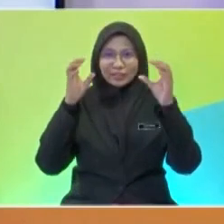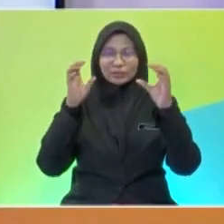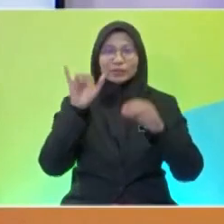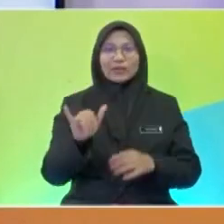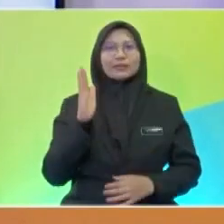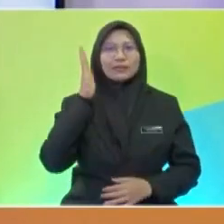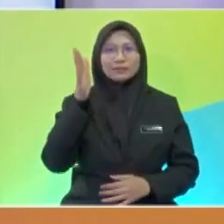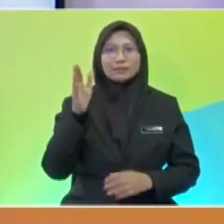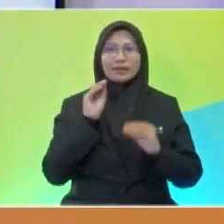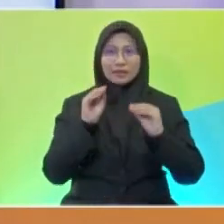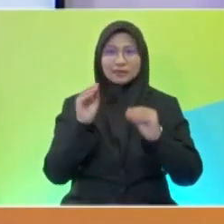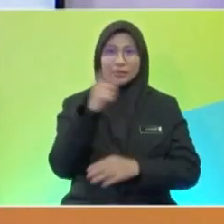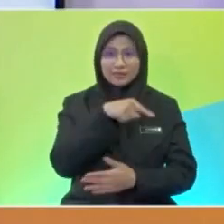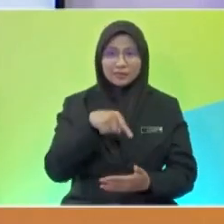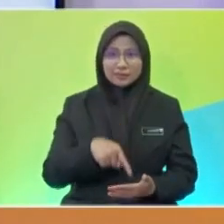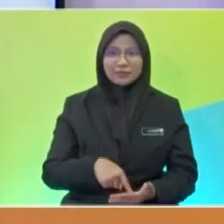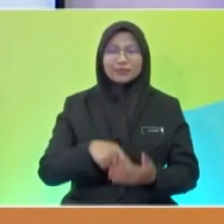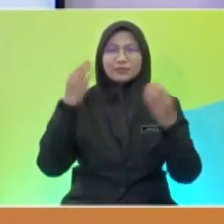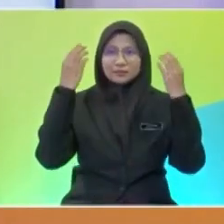tentunya mereka